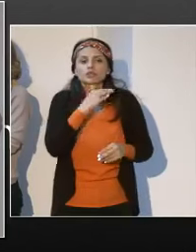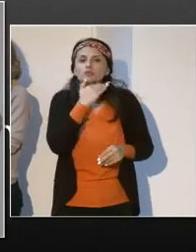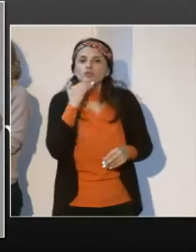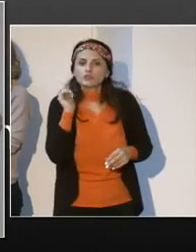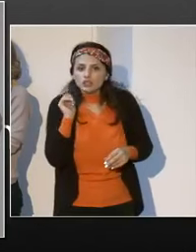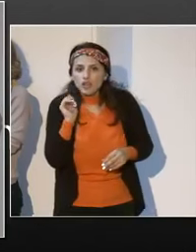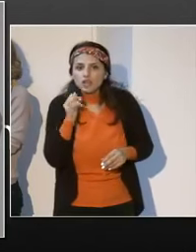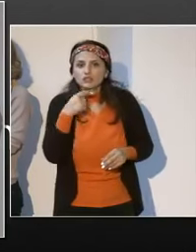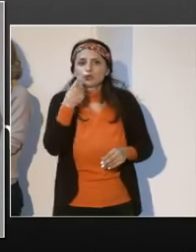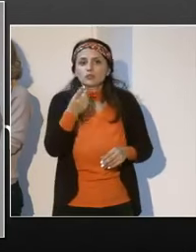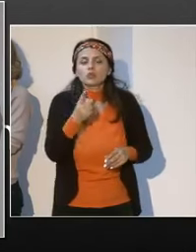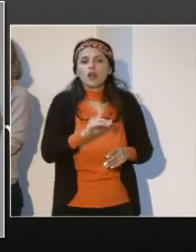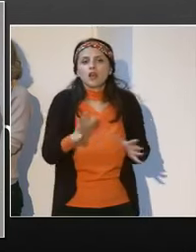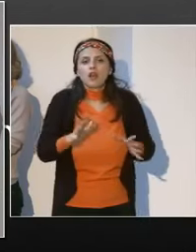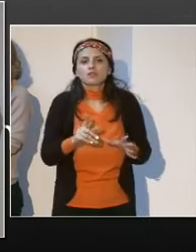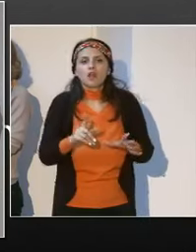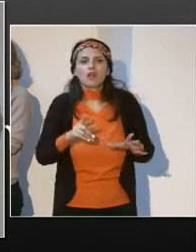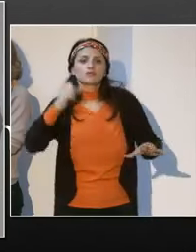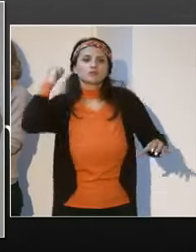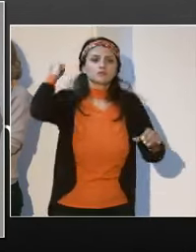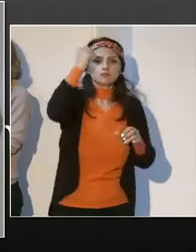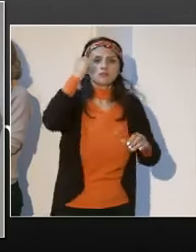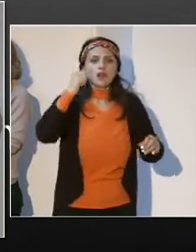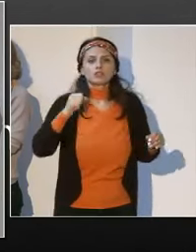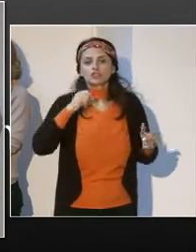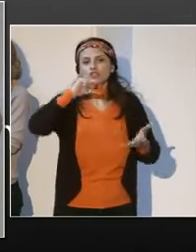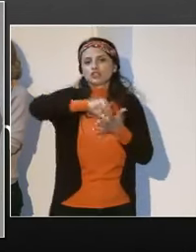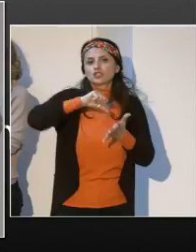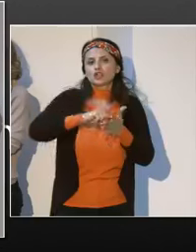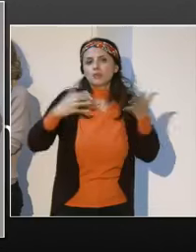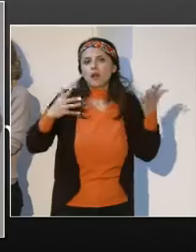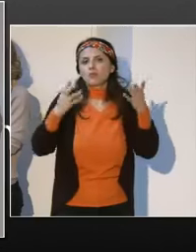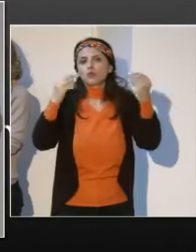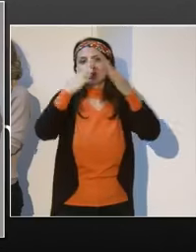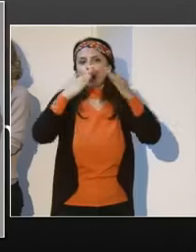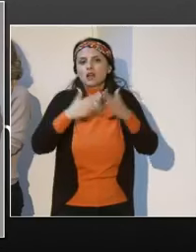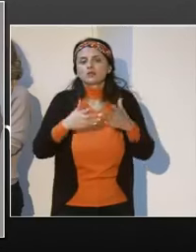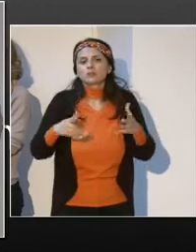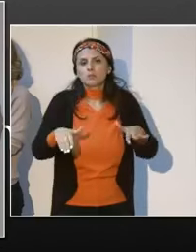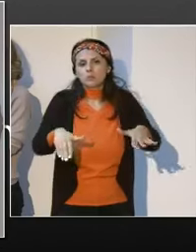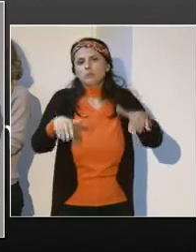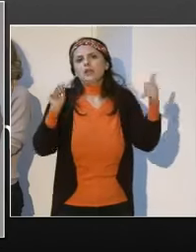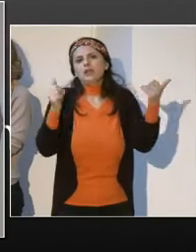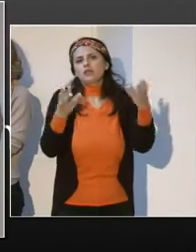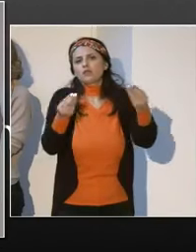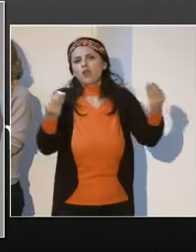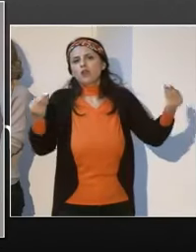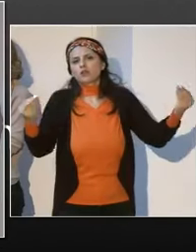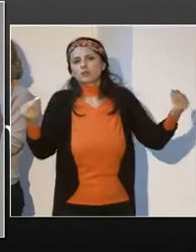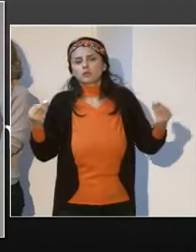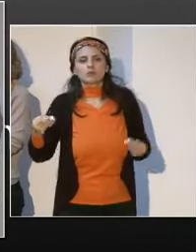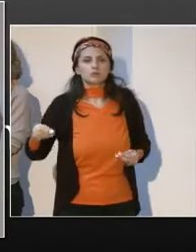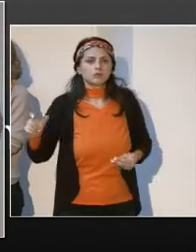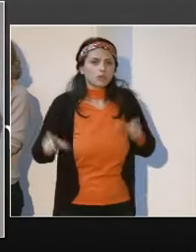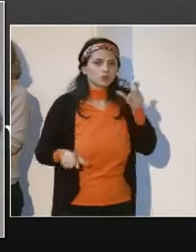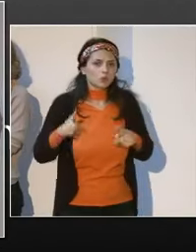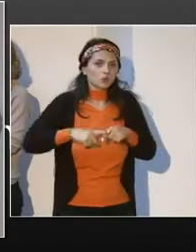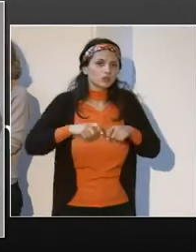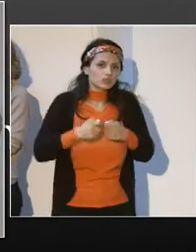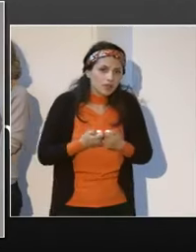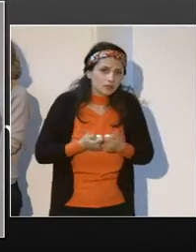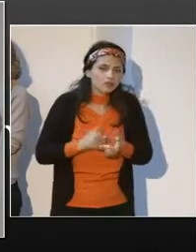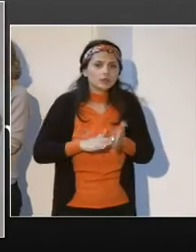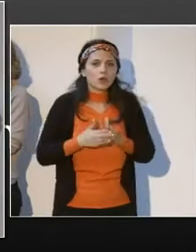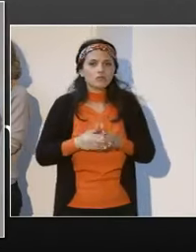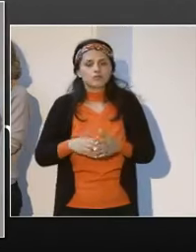spunem că spargem centrele mari de sute și sute de persoane cu dizabilități în centre mai